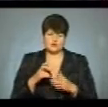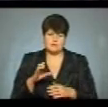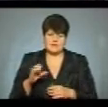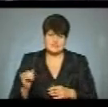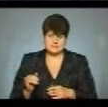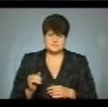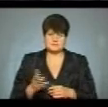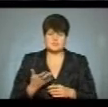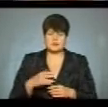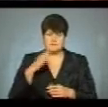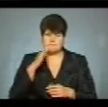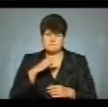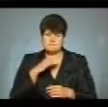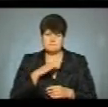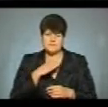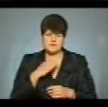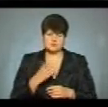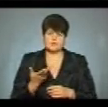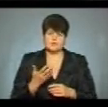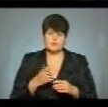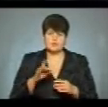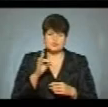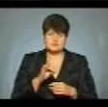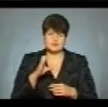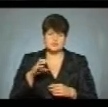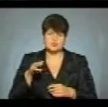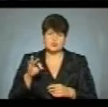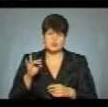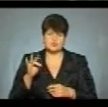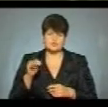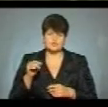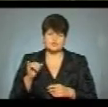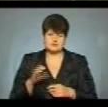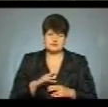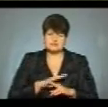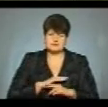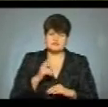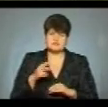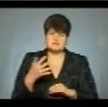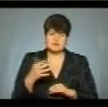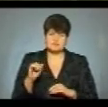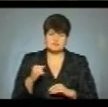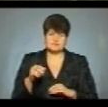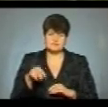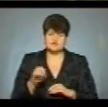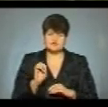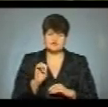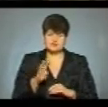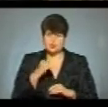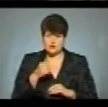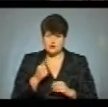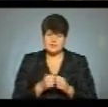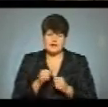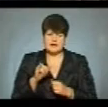– батько командира добровольчого батальйону «Херсон» Руслана Сторчеуса, який загинув 25 серпня 2014 року